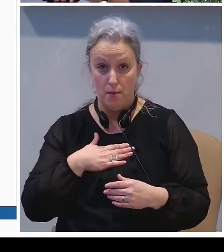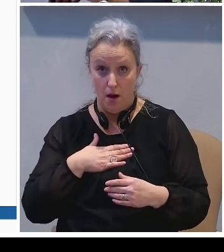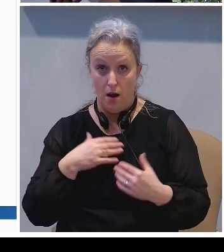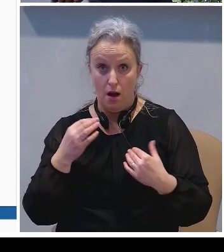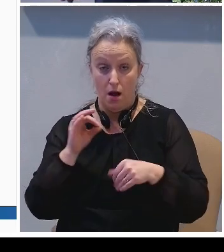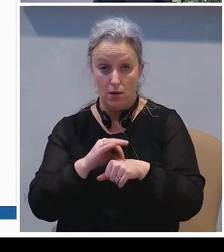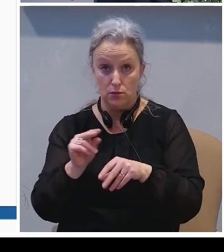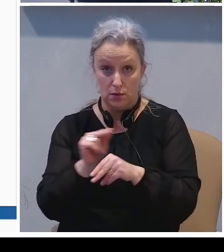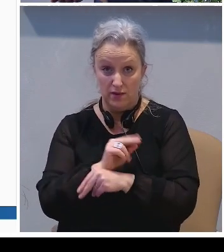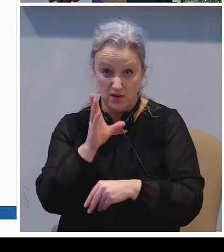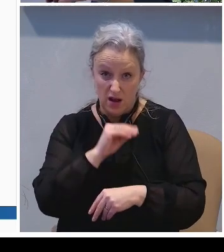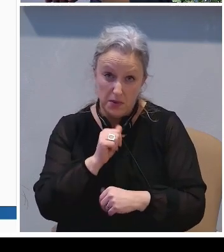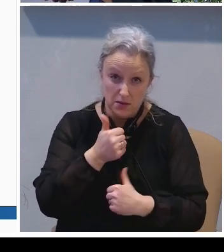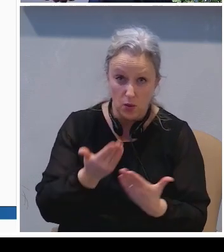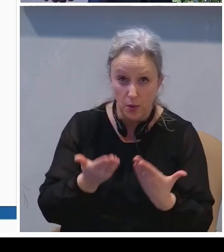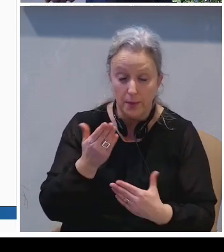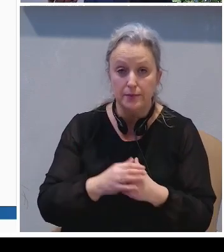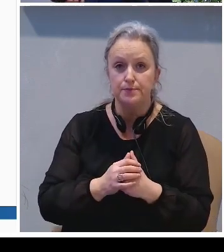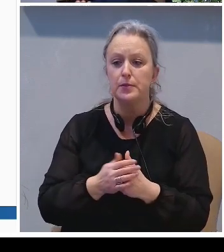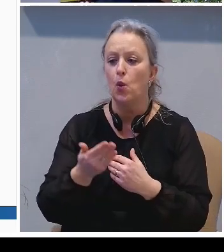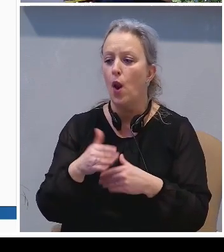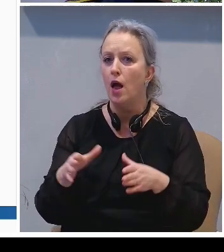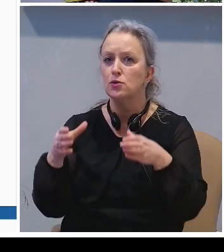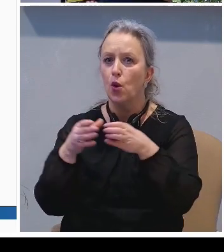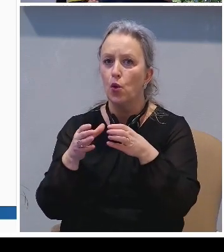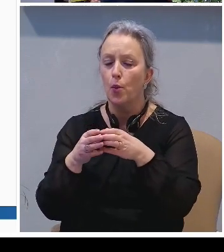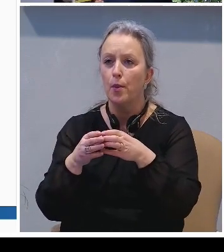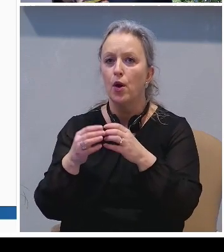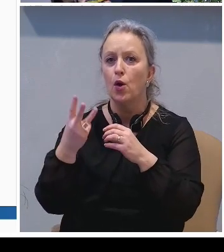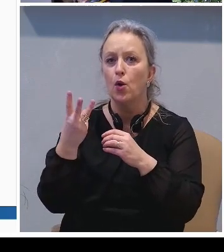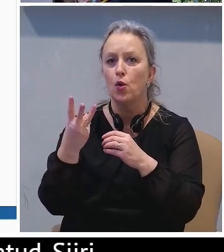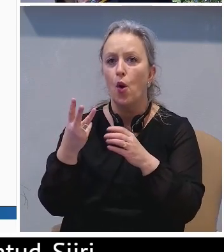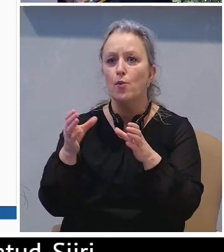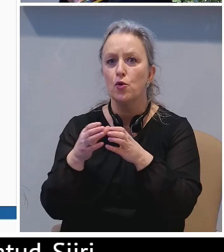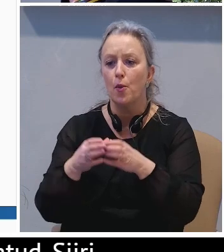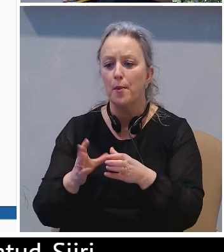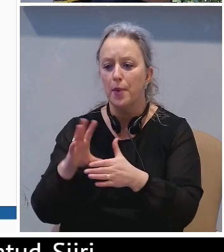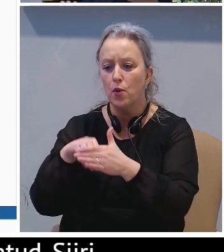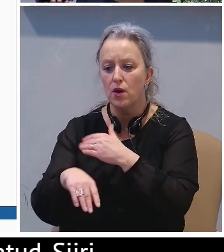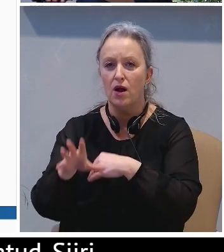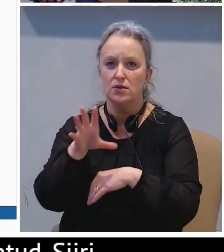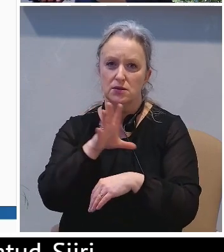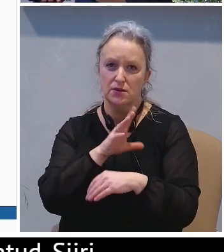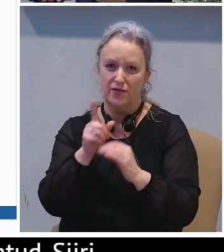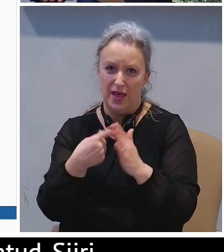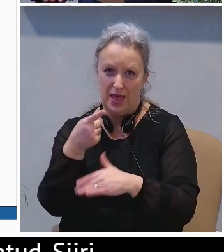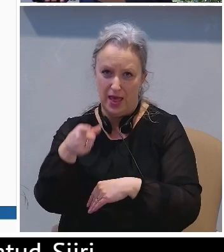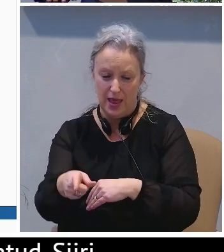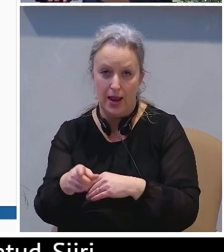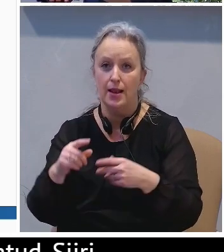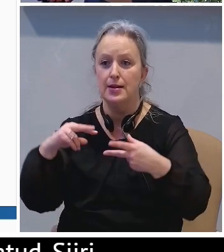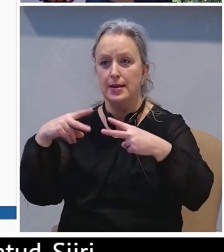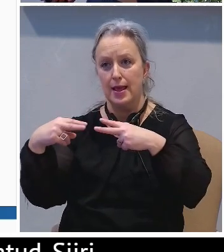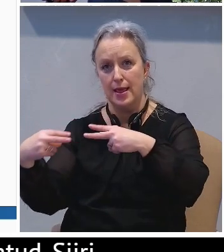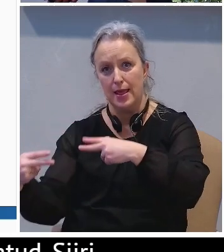ravida. many Et selles patients ülejäänud grupis on kolm come natuke and ask suuremat me whether gruppi, their titiinigeen ehk disorder TPN can be